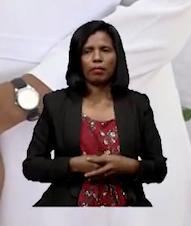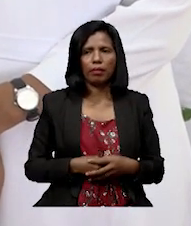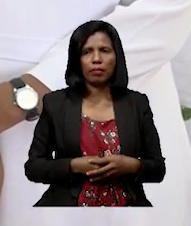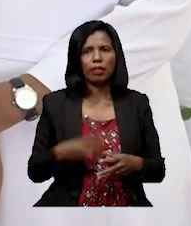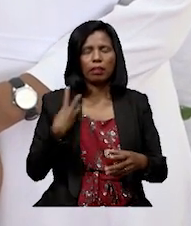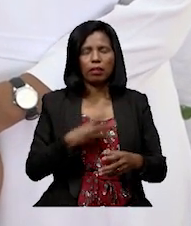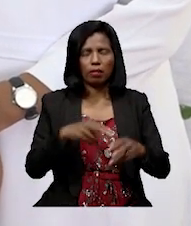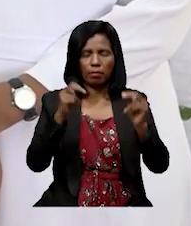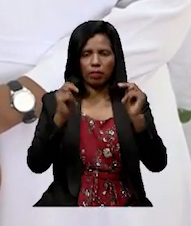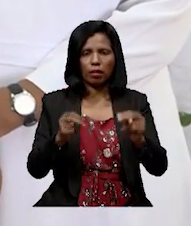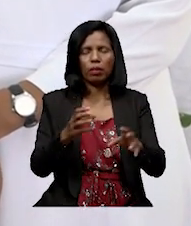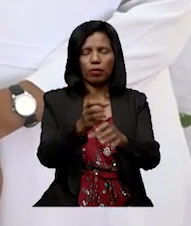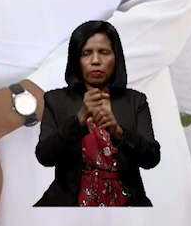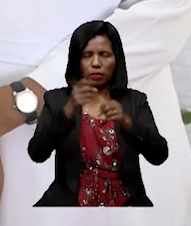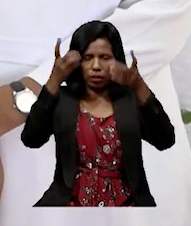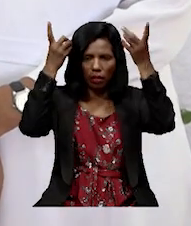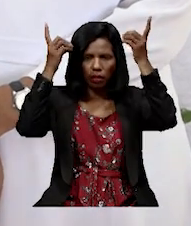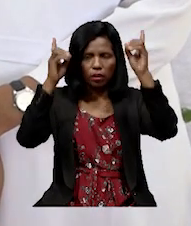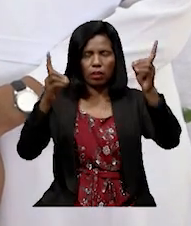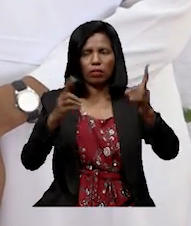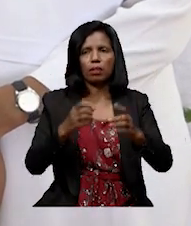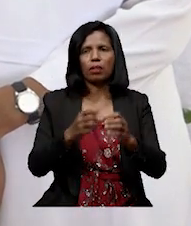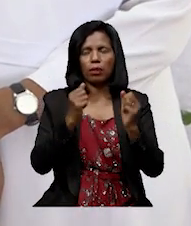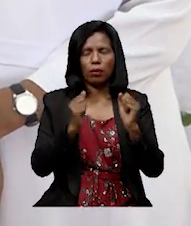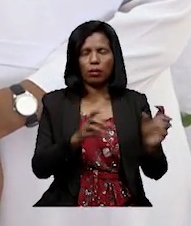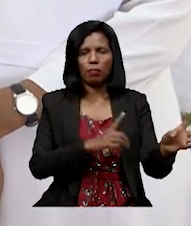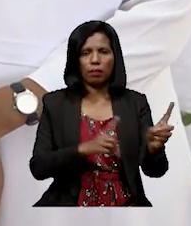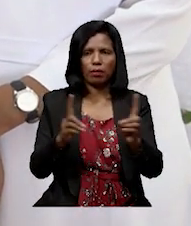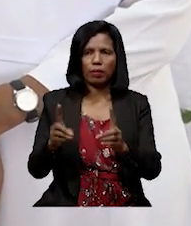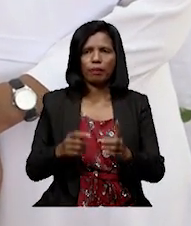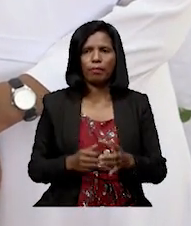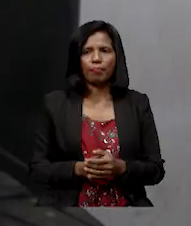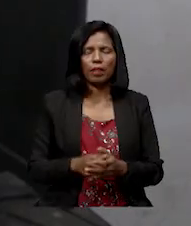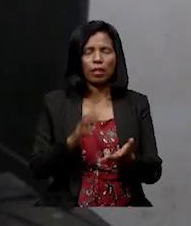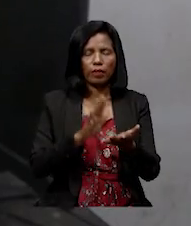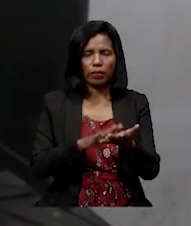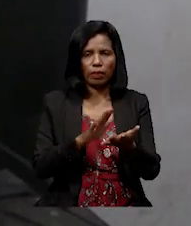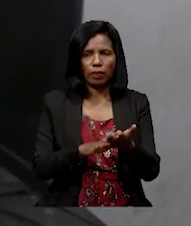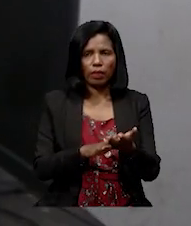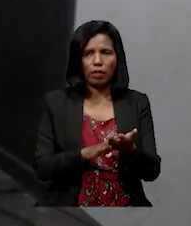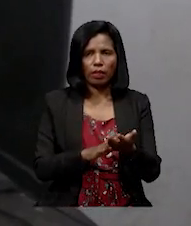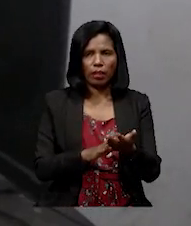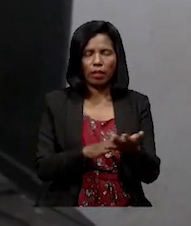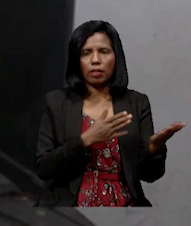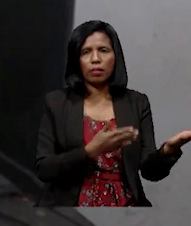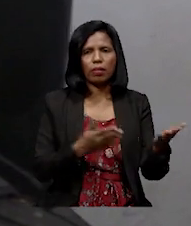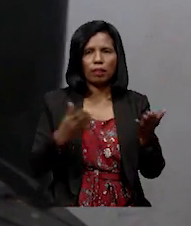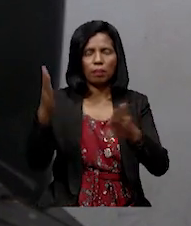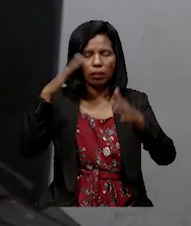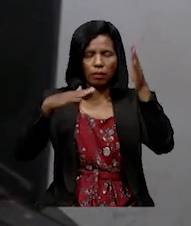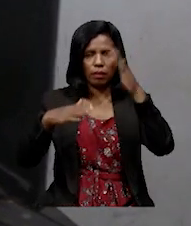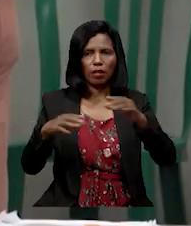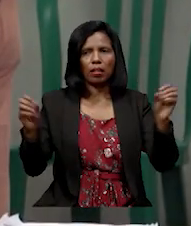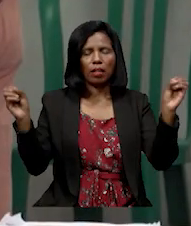ita precisa agora futir decisão kon bayra ne hodi implementa buat ne. Escola Hiraknebe durante ne levanta problema liu-liu kon bala